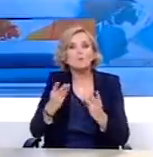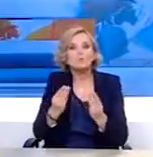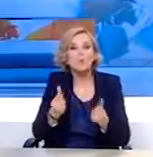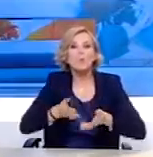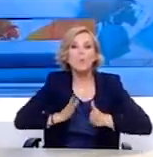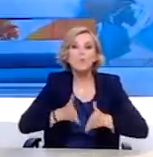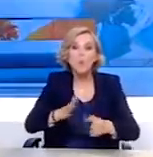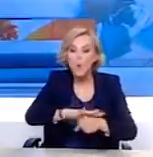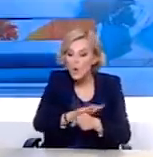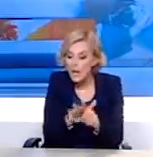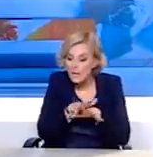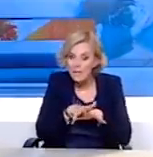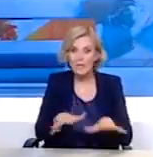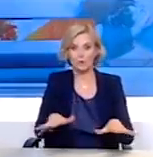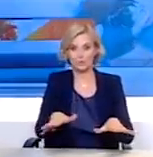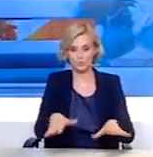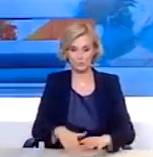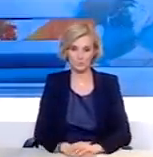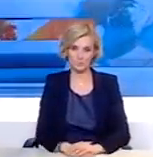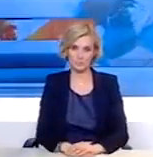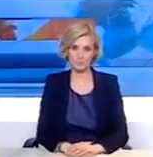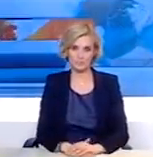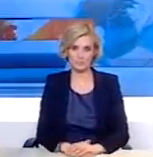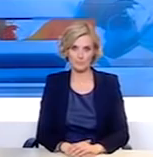πώς προχωράει η νόσος στη χώρα μας.